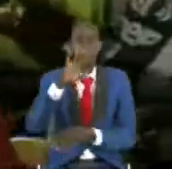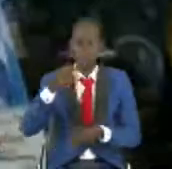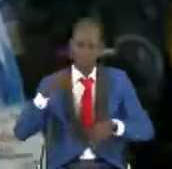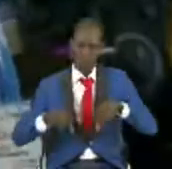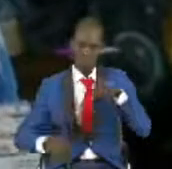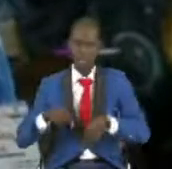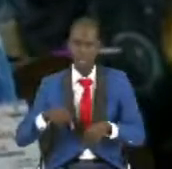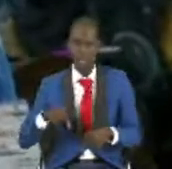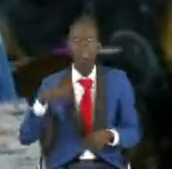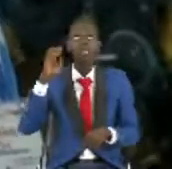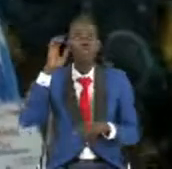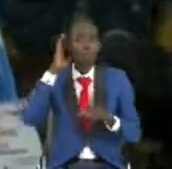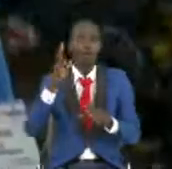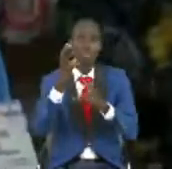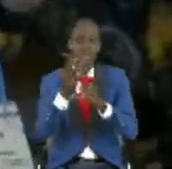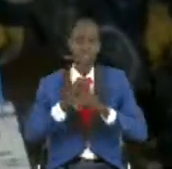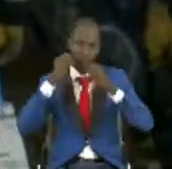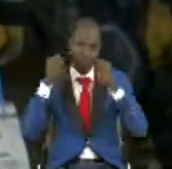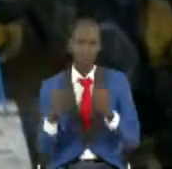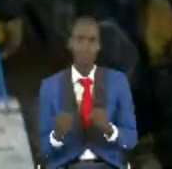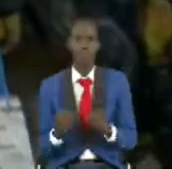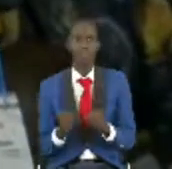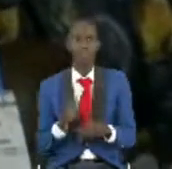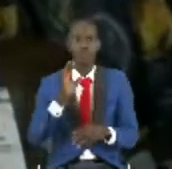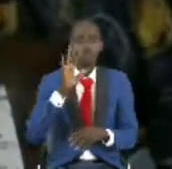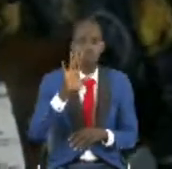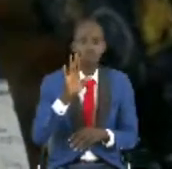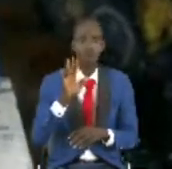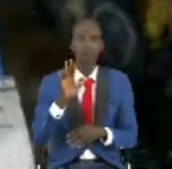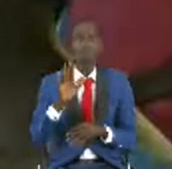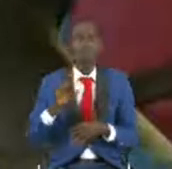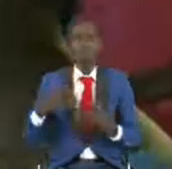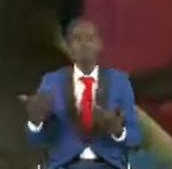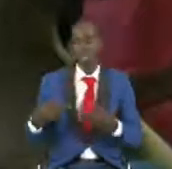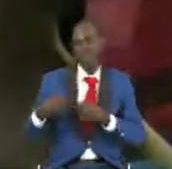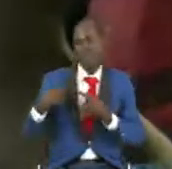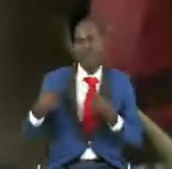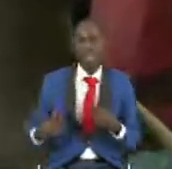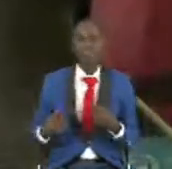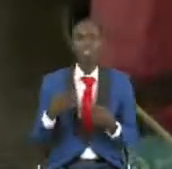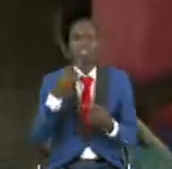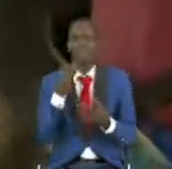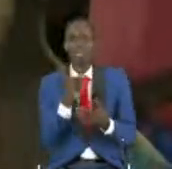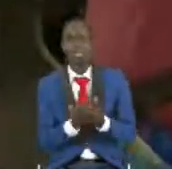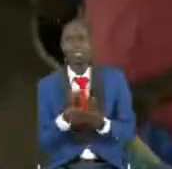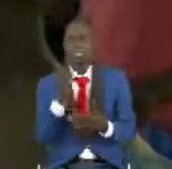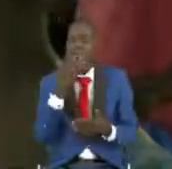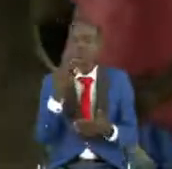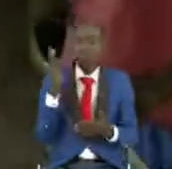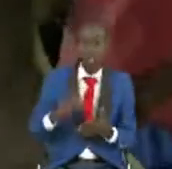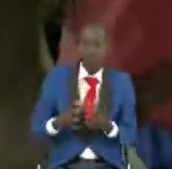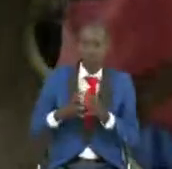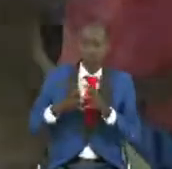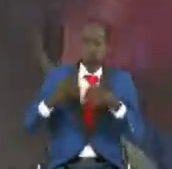Tes pieds paralysés vont recevoir la force. Ton cœur, qu'on dit que ton cœur est faible, tout sera